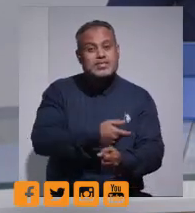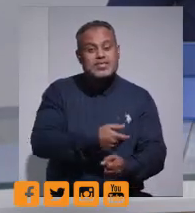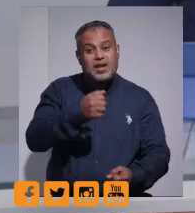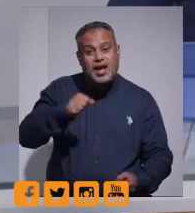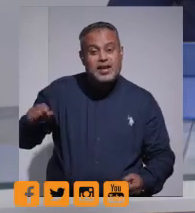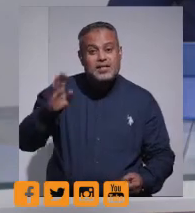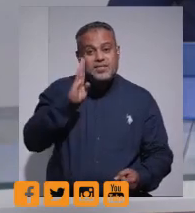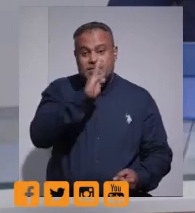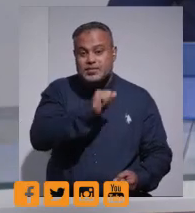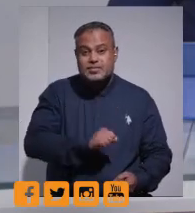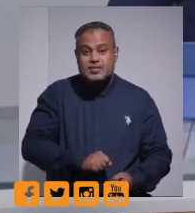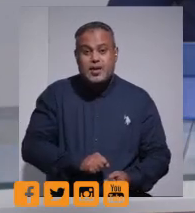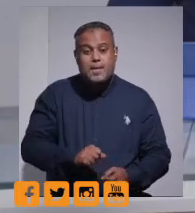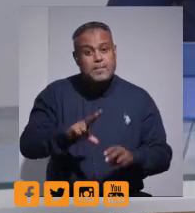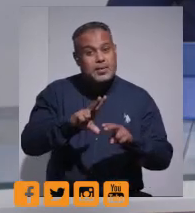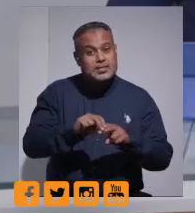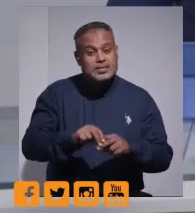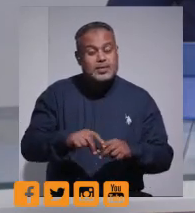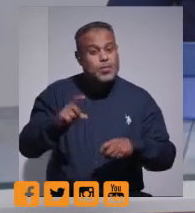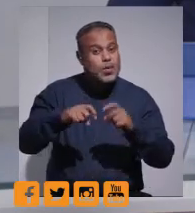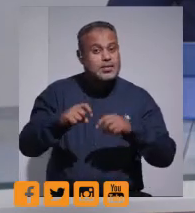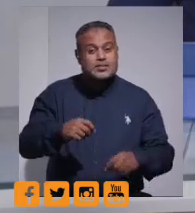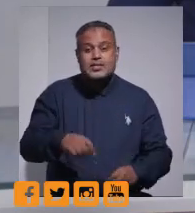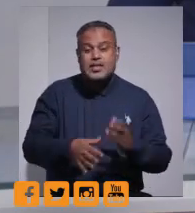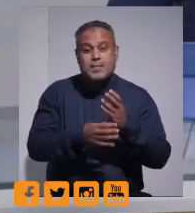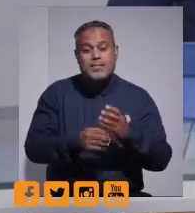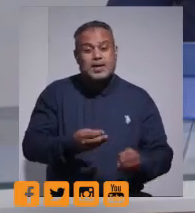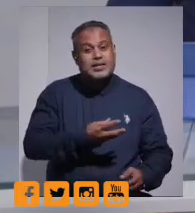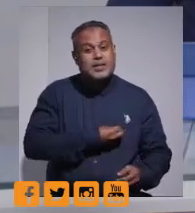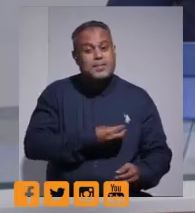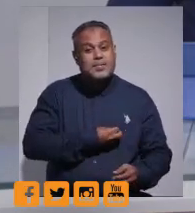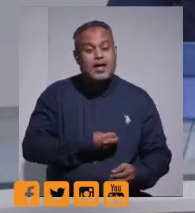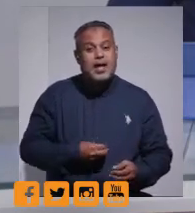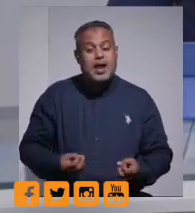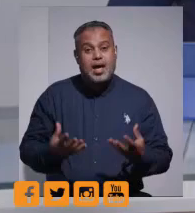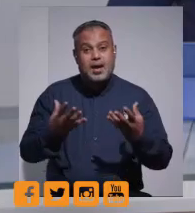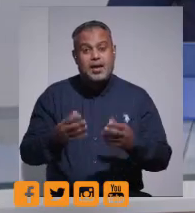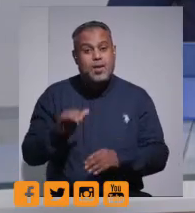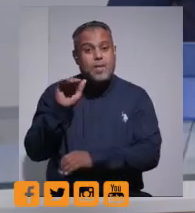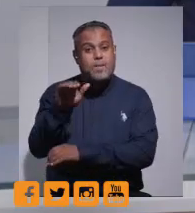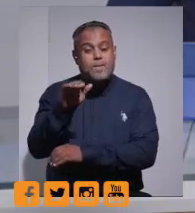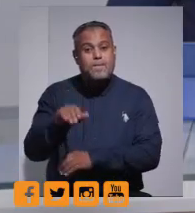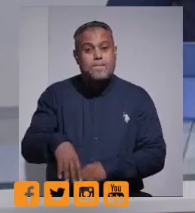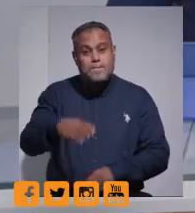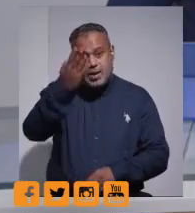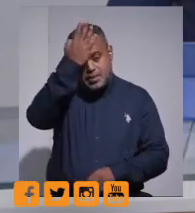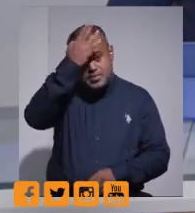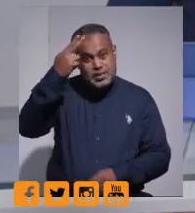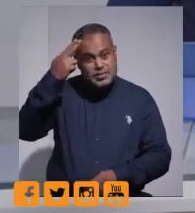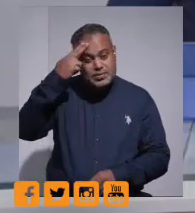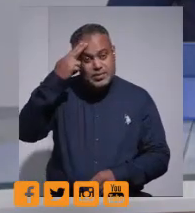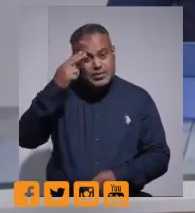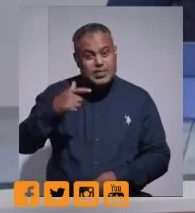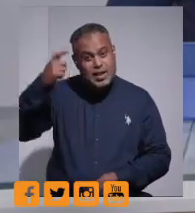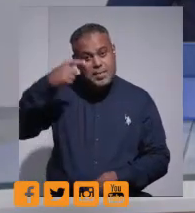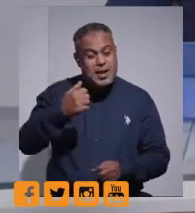تنفذها مؤسسه امراض القلب الخيريه ومركز نبض الحياه لتمويل من مركز الملك سلمان للاغاثه والاعمال الانسانيه